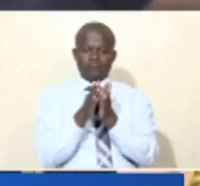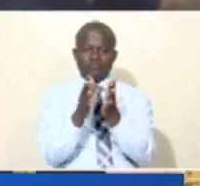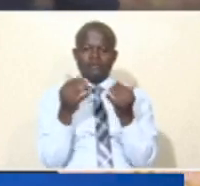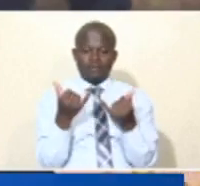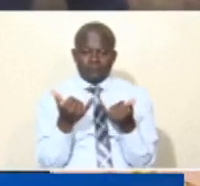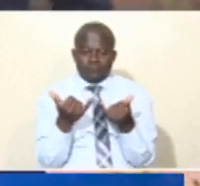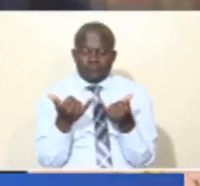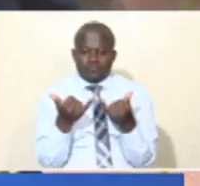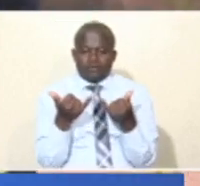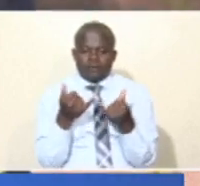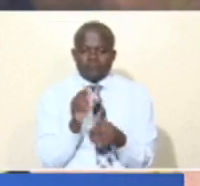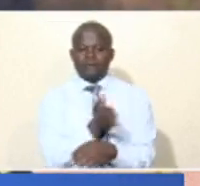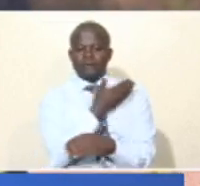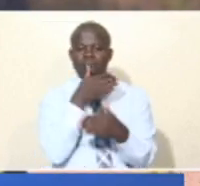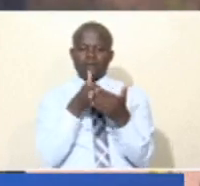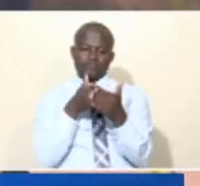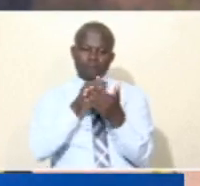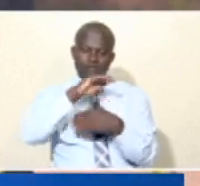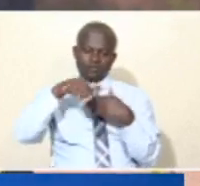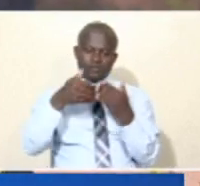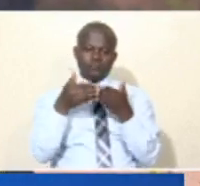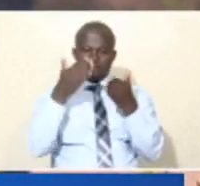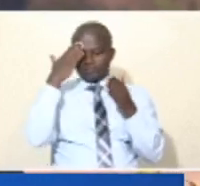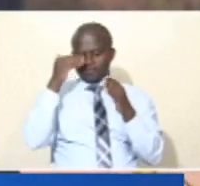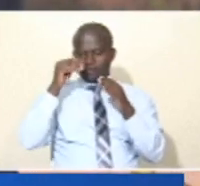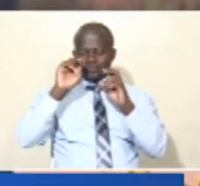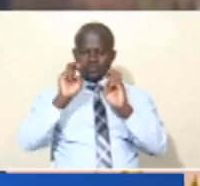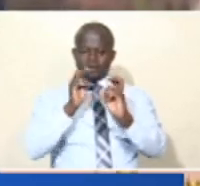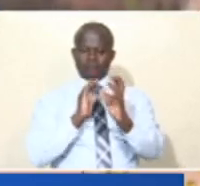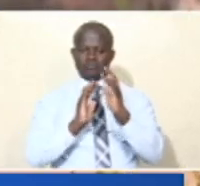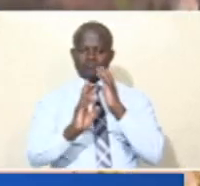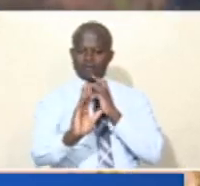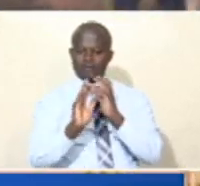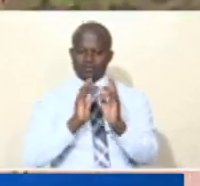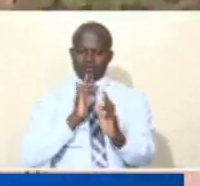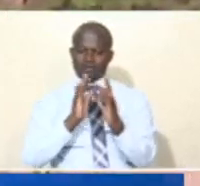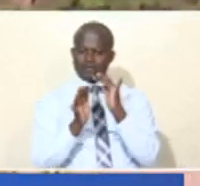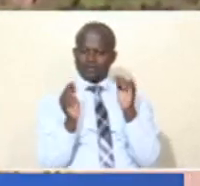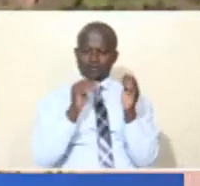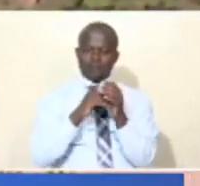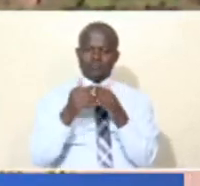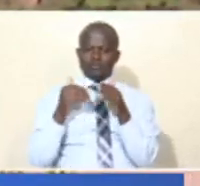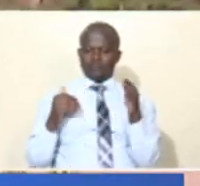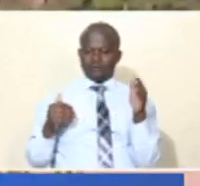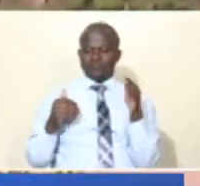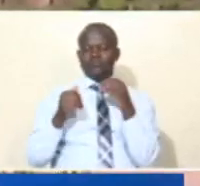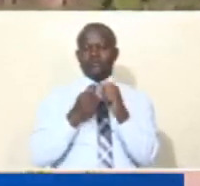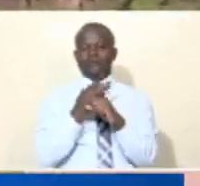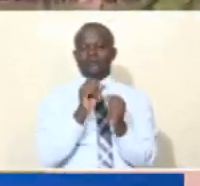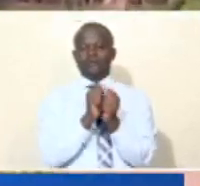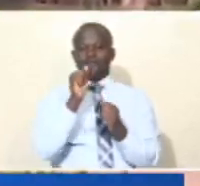navuga ni ukuraho izo mbogamizi zose zigihari kugira ngo urujya n'uruza rwongere rubaye nk'uko byahoze mbere ya 2015.